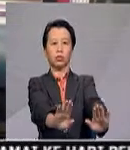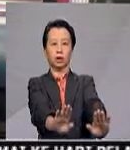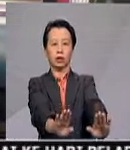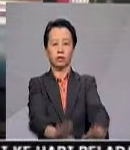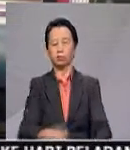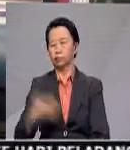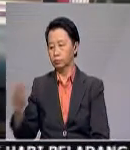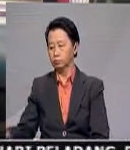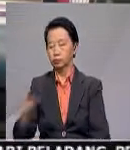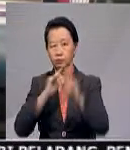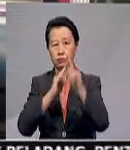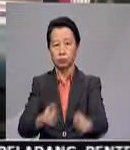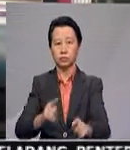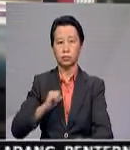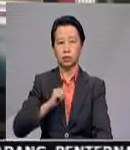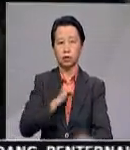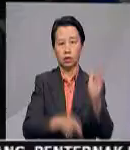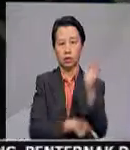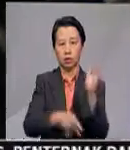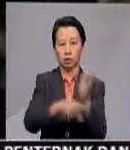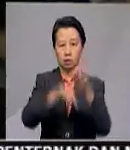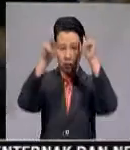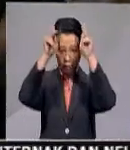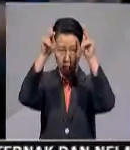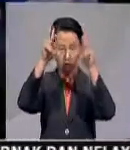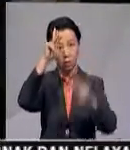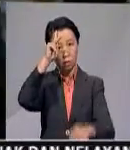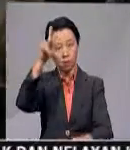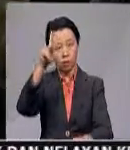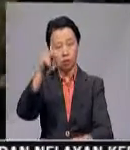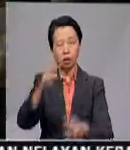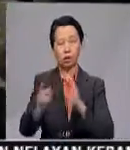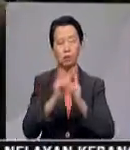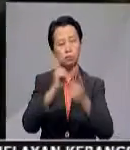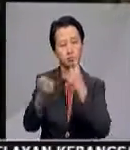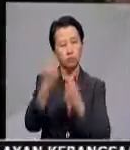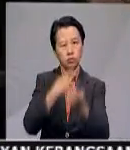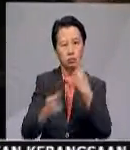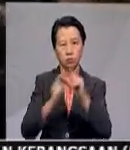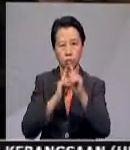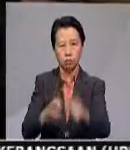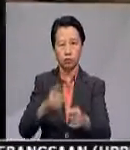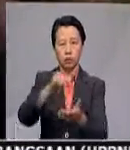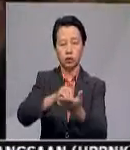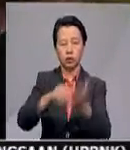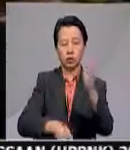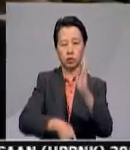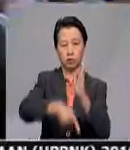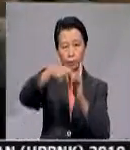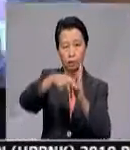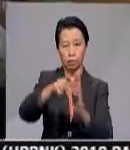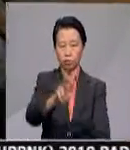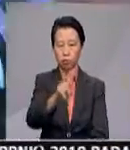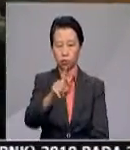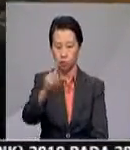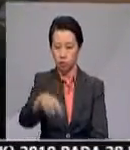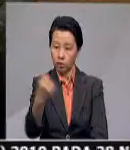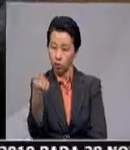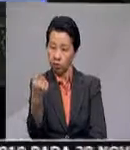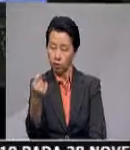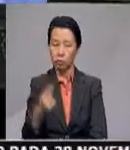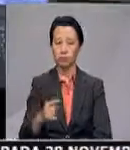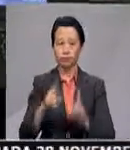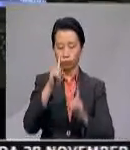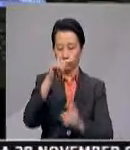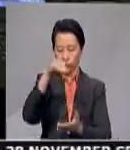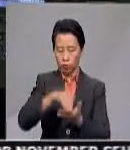Beliau menjawab soalan tambahan Ahli Parlimen Kuala Krai Abdul Latif Abdul Rahman pada sesi pertanyaan jawab lisan di Dewan Rakyat. 21 November lalu, hampir